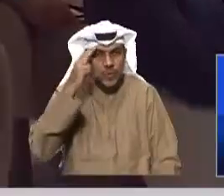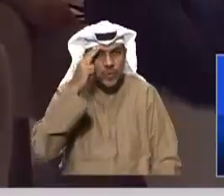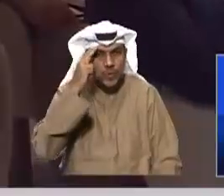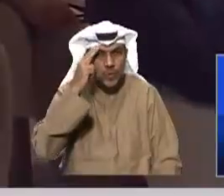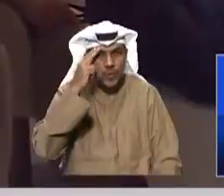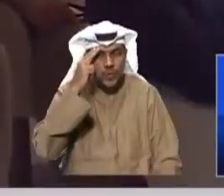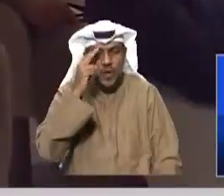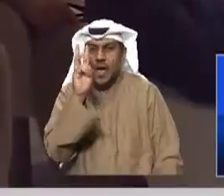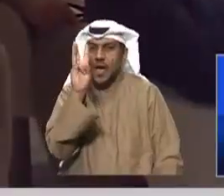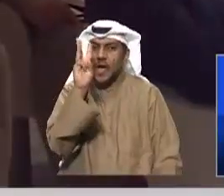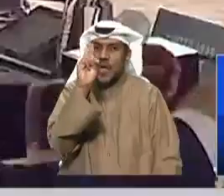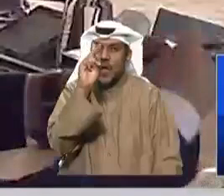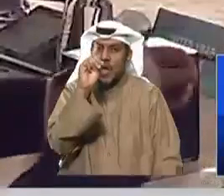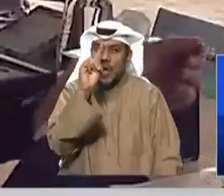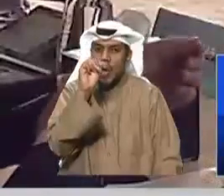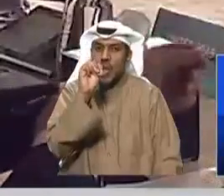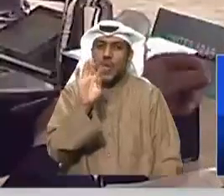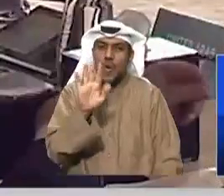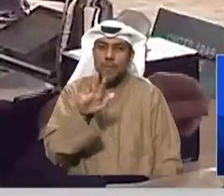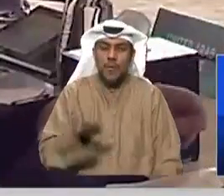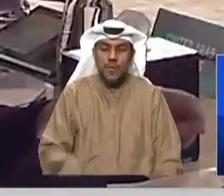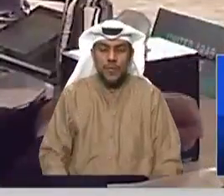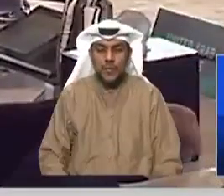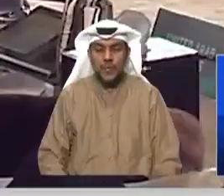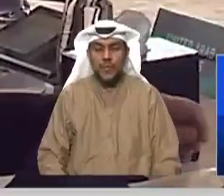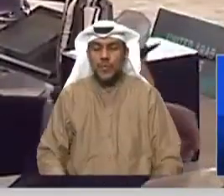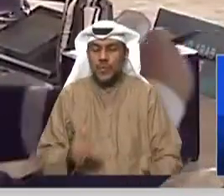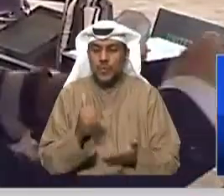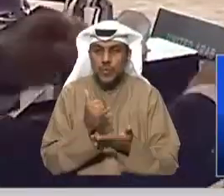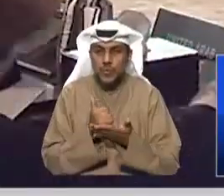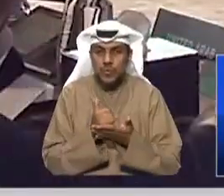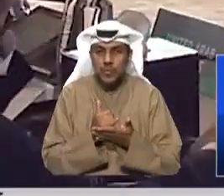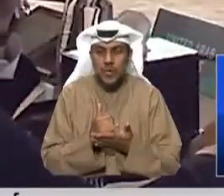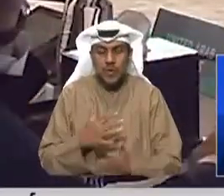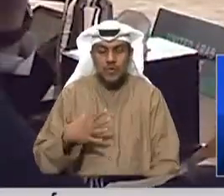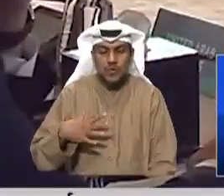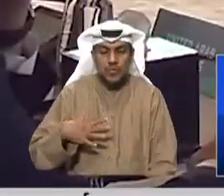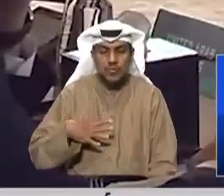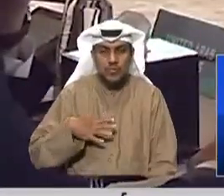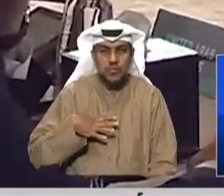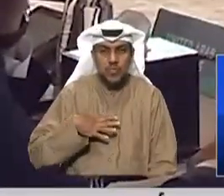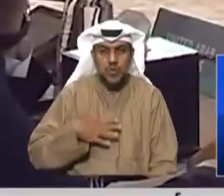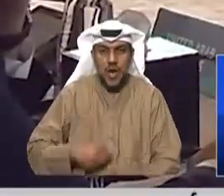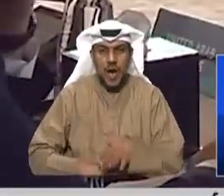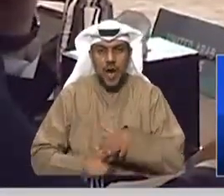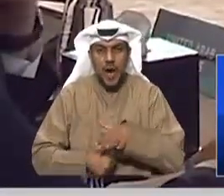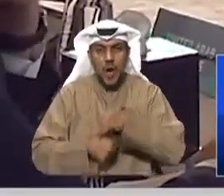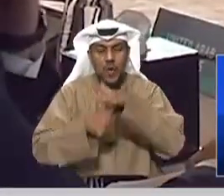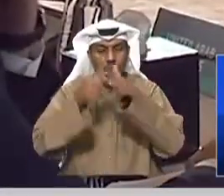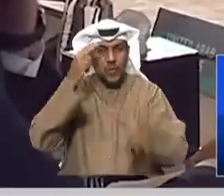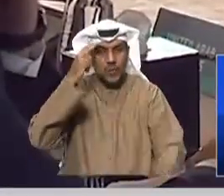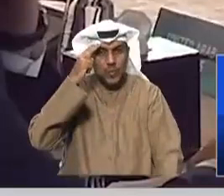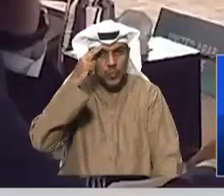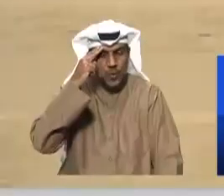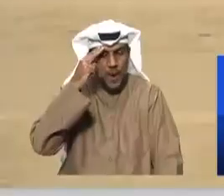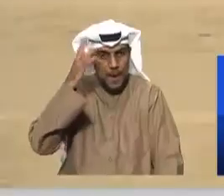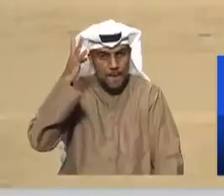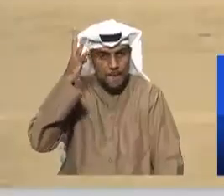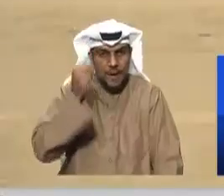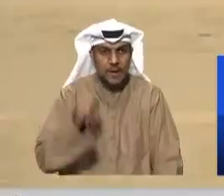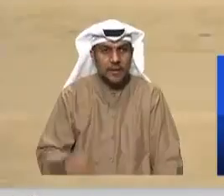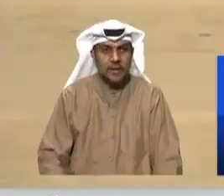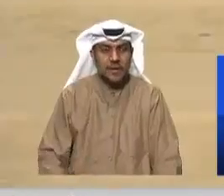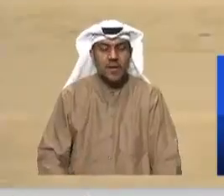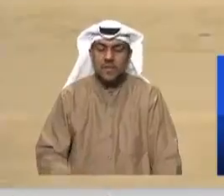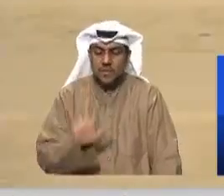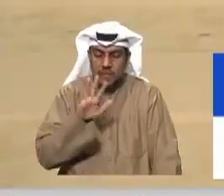لمدة 3 أيام تحت رعاية خادم الحرمين الشريفين الملك سلمان بن عبد العزيز. حقيقة هناك فرص